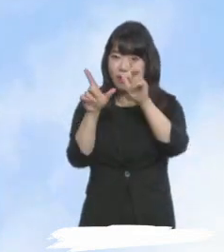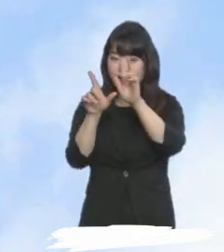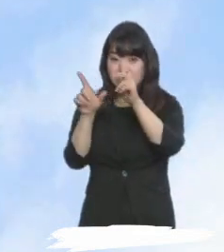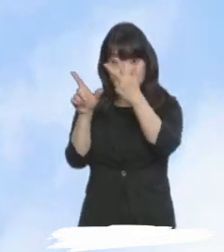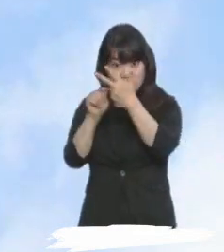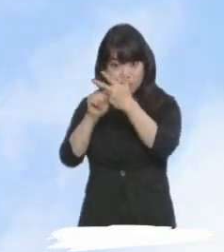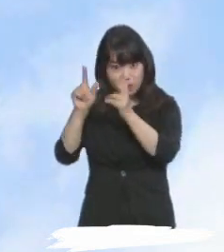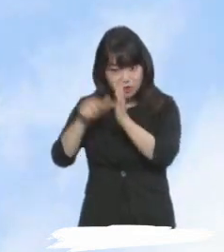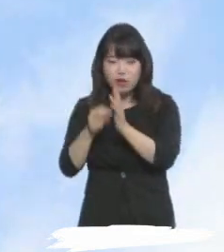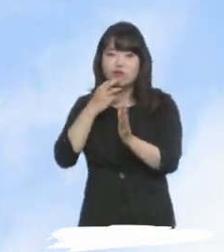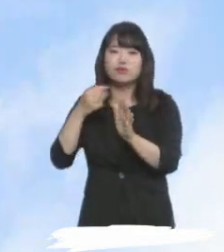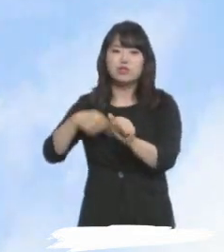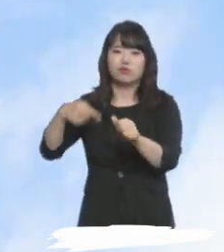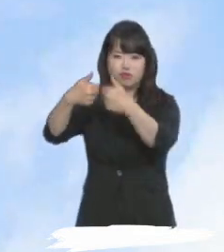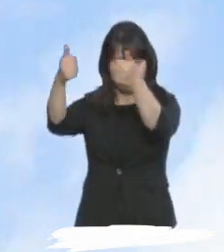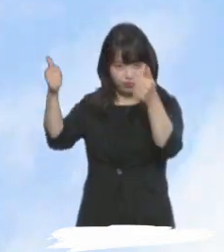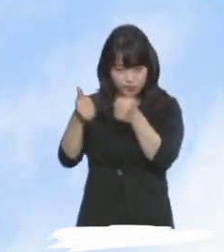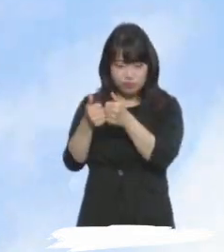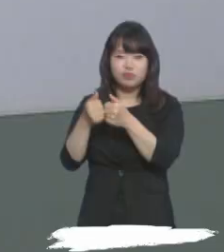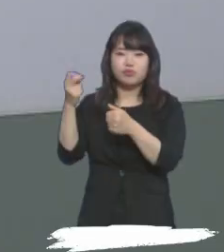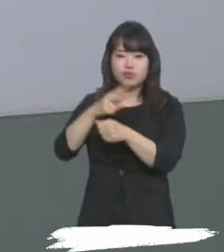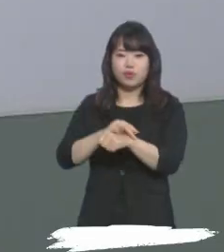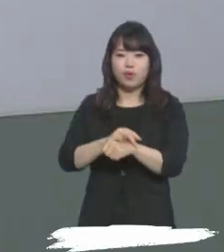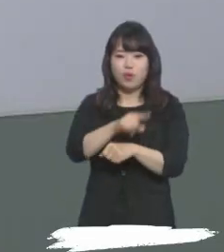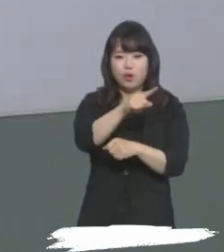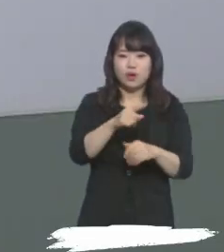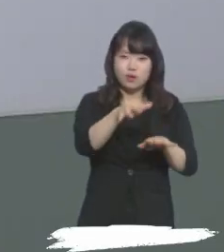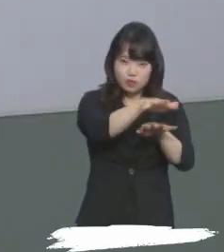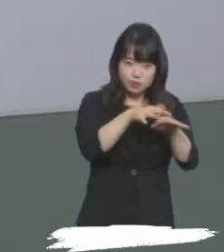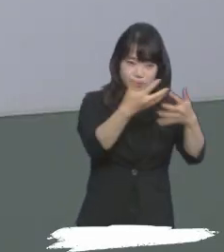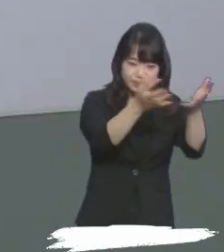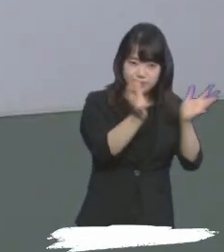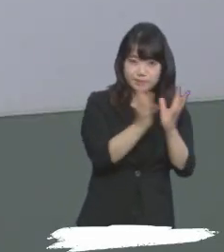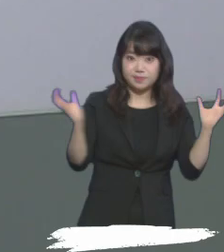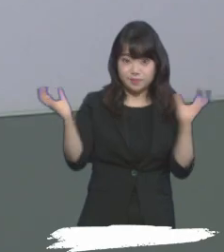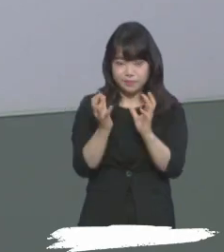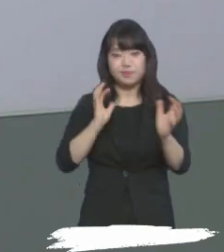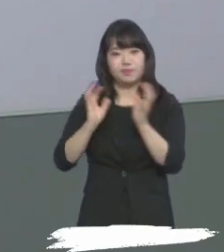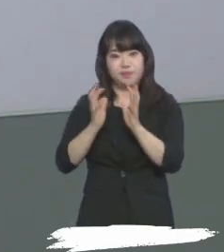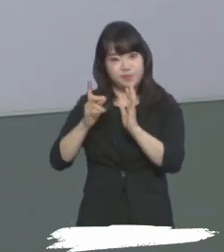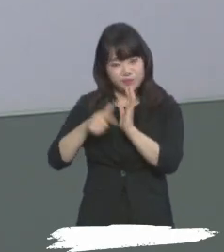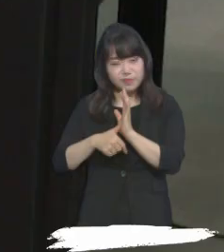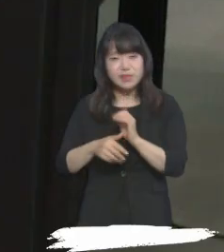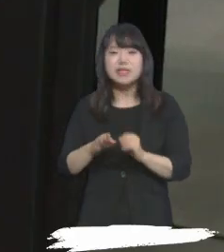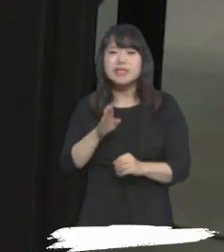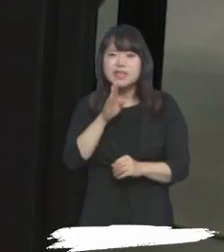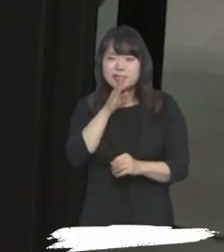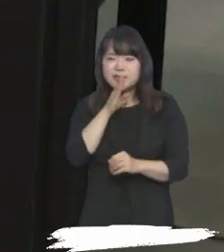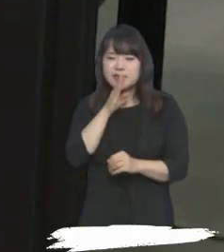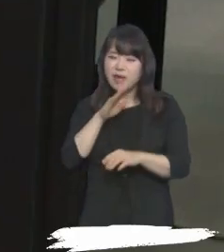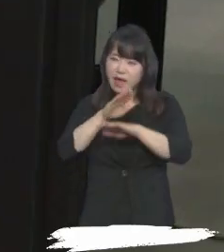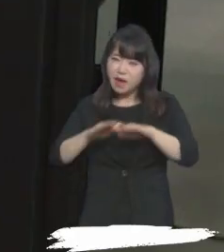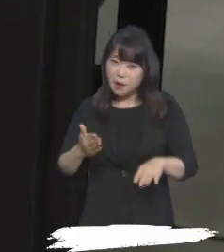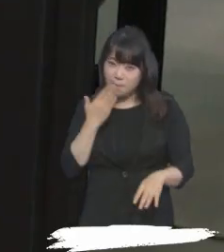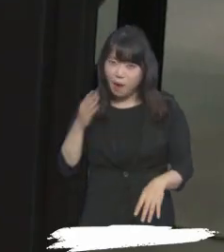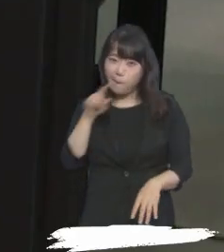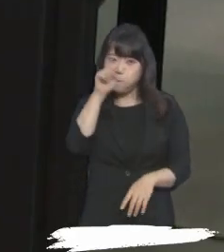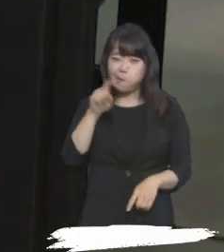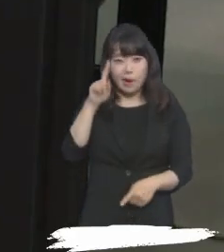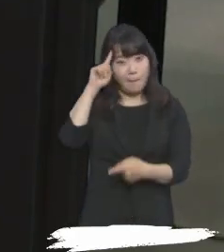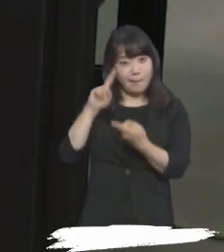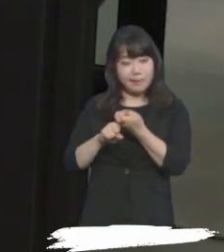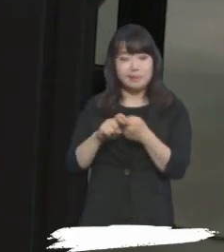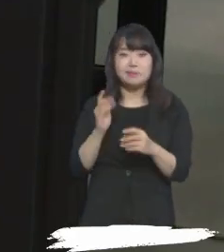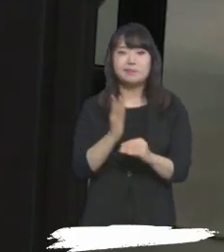진행될 서울시교육청과 전국학교 비정규직 연대회의의 집단 교섭에서 유의미한 결과가 나올지 관심이